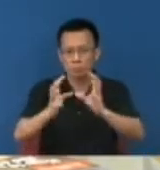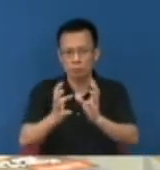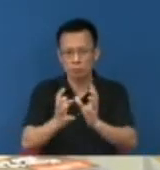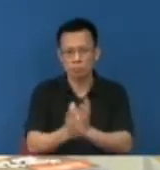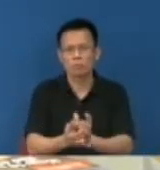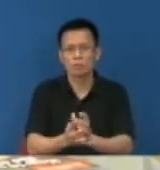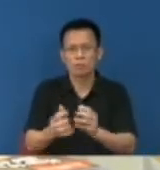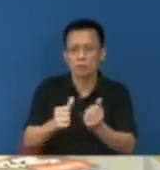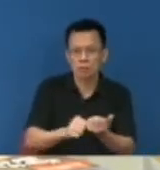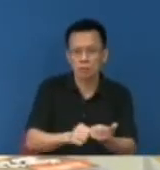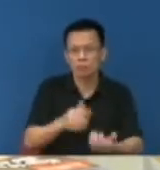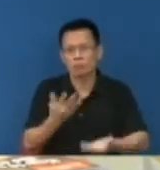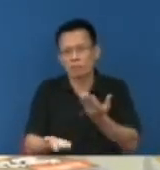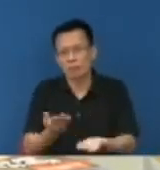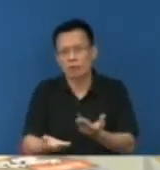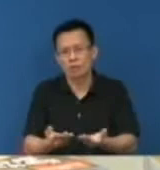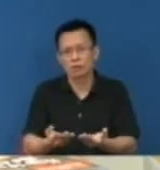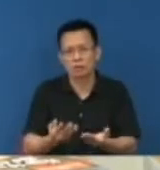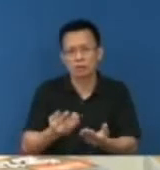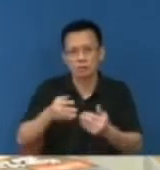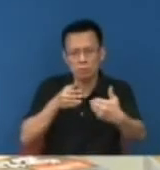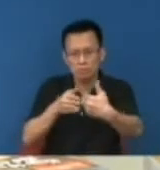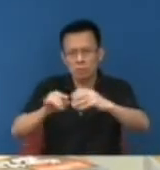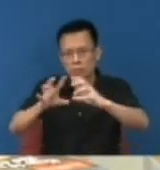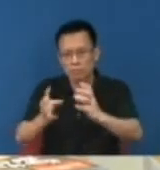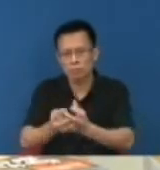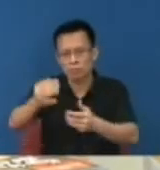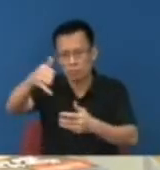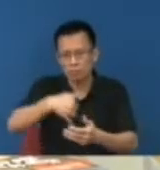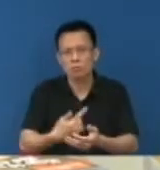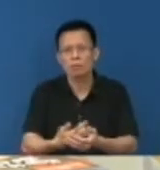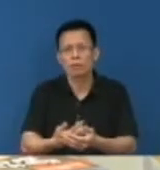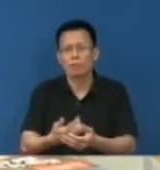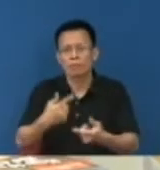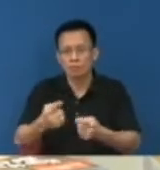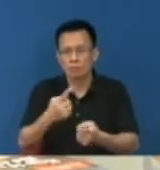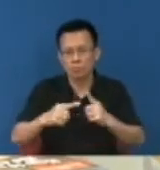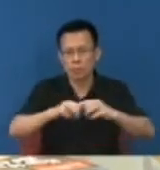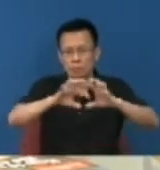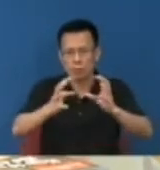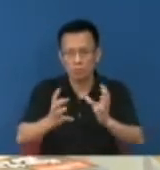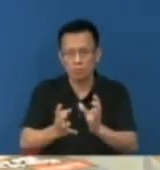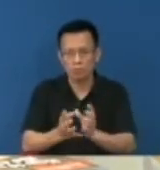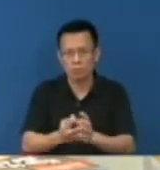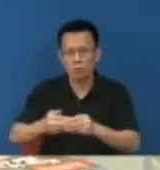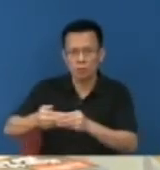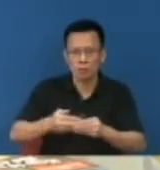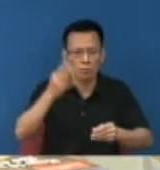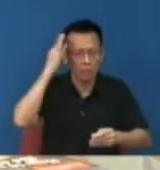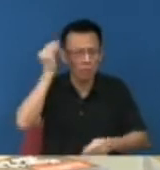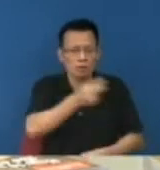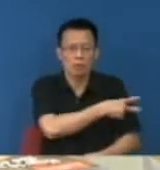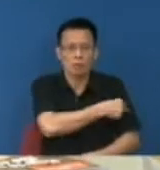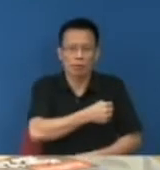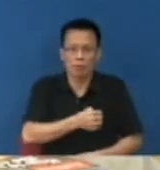過了去，因為他們過來看回過一年就知道了，到底是民主黨是領導香港人